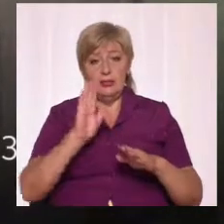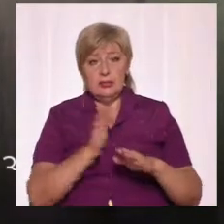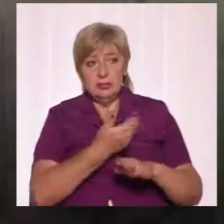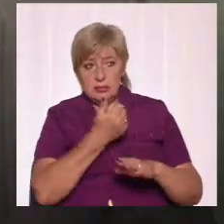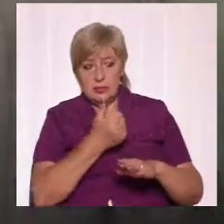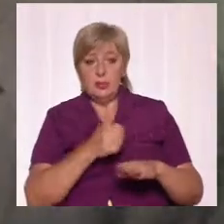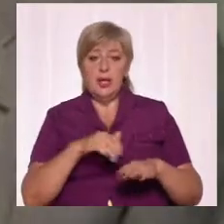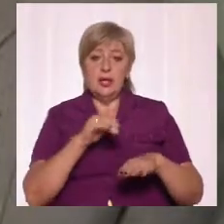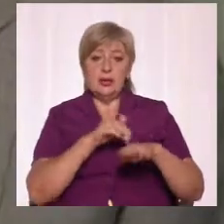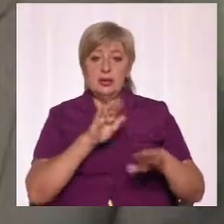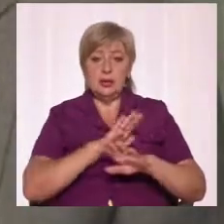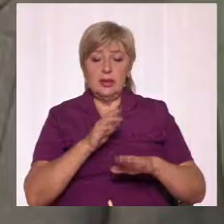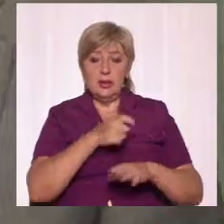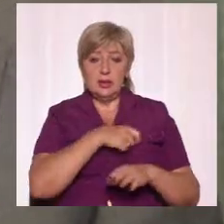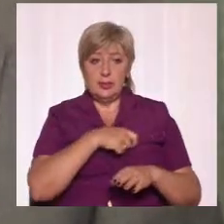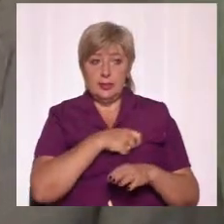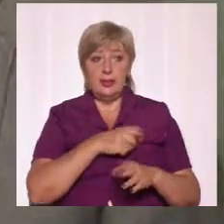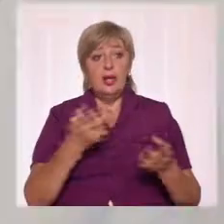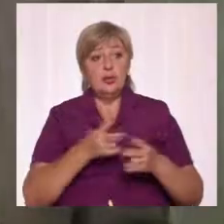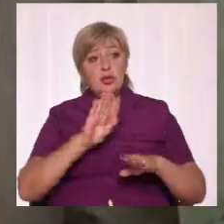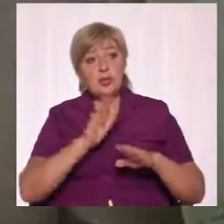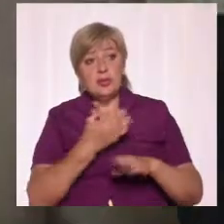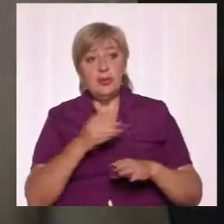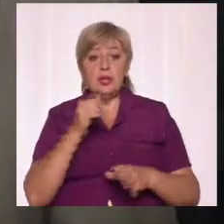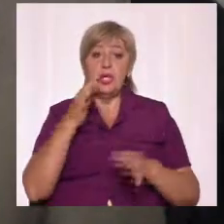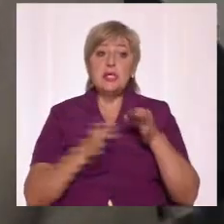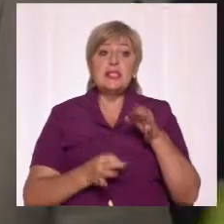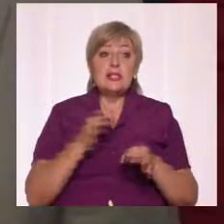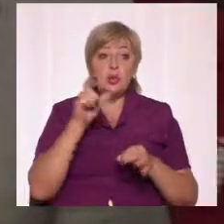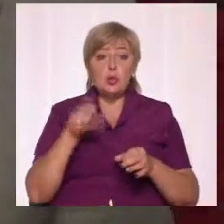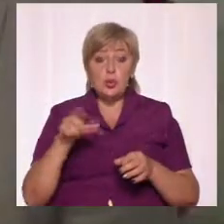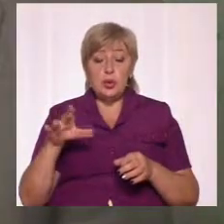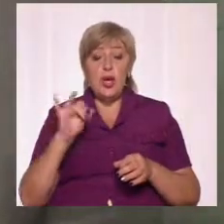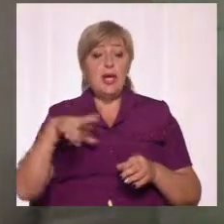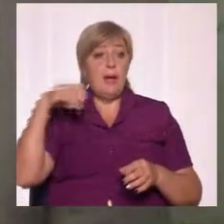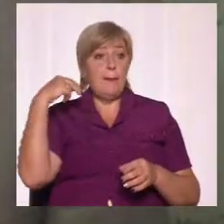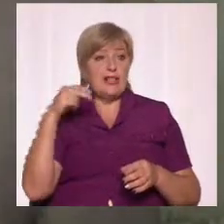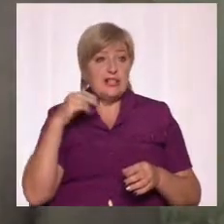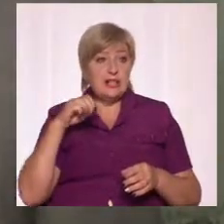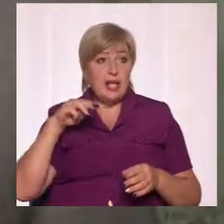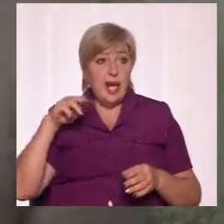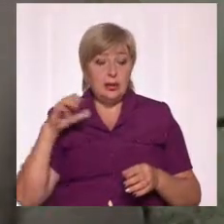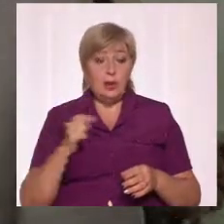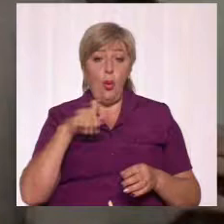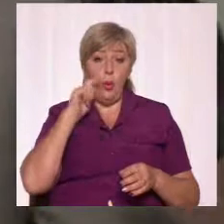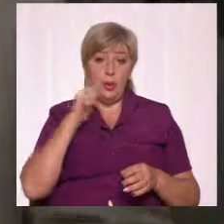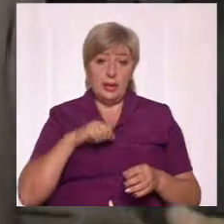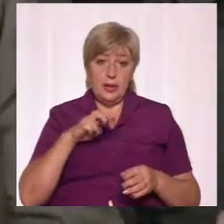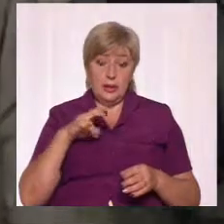суддів. Бо у суддів лишилися ж недоторканність. І з президента України. А